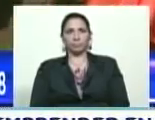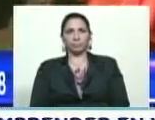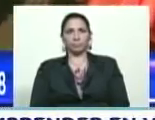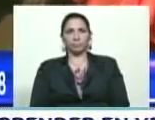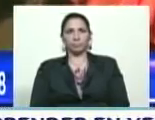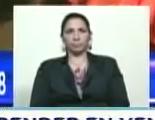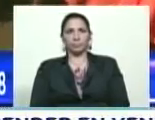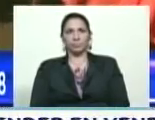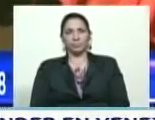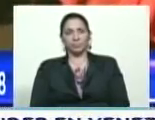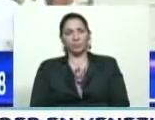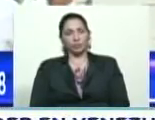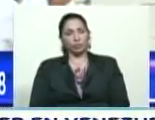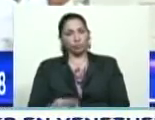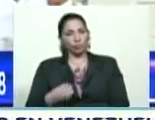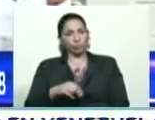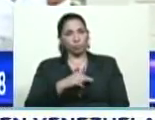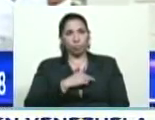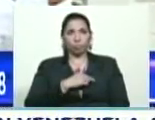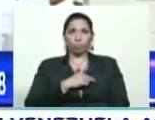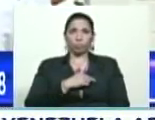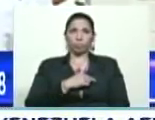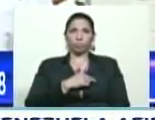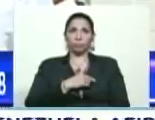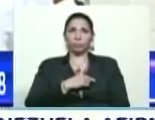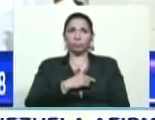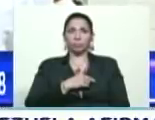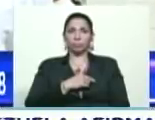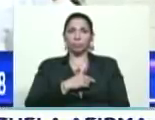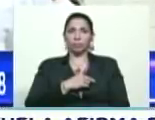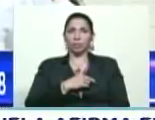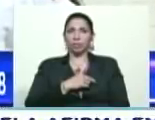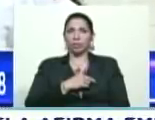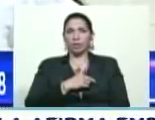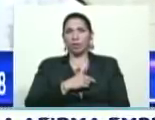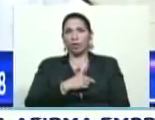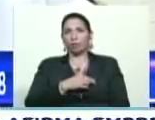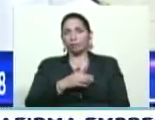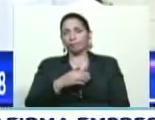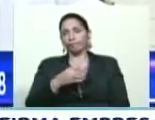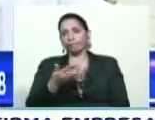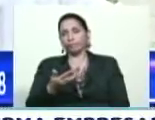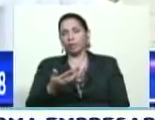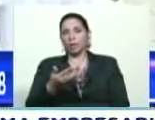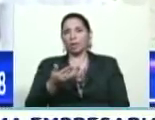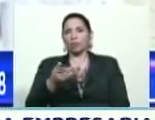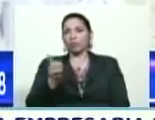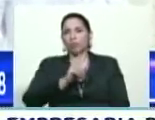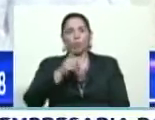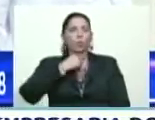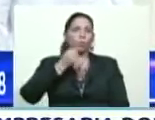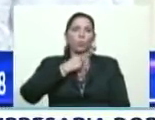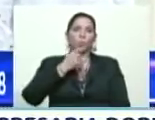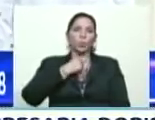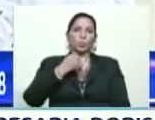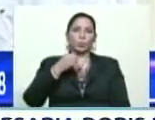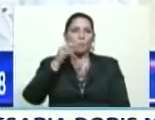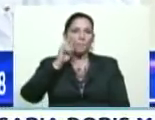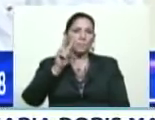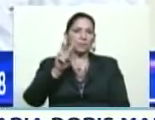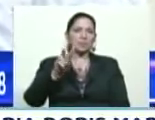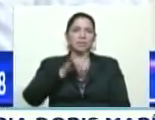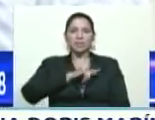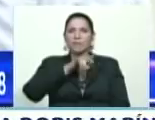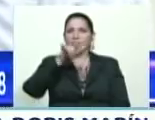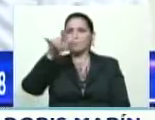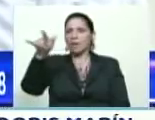Lamentamos la presencia de bases imperiales en la región que han producido un desequilibrio en